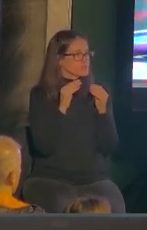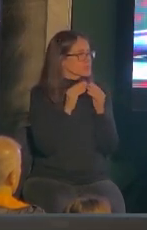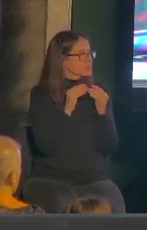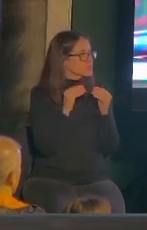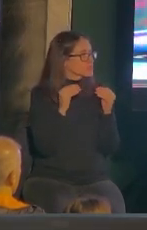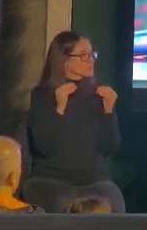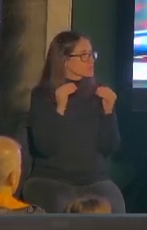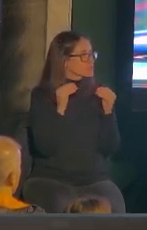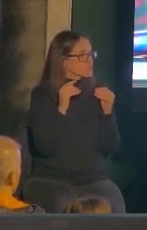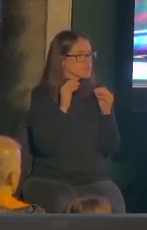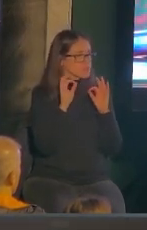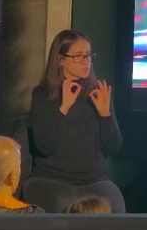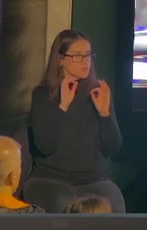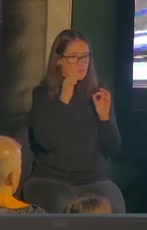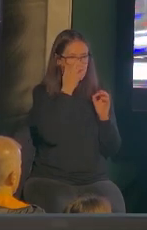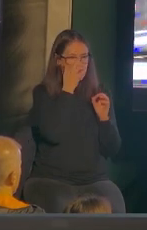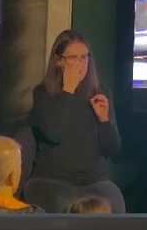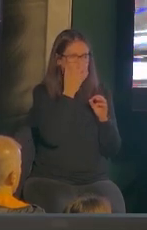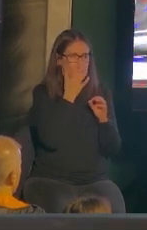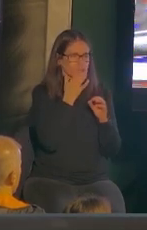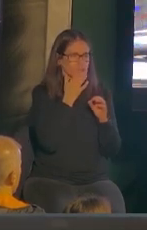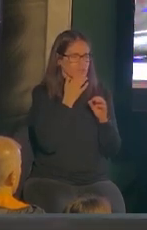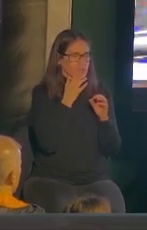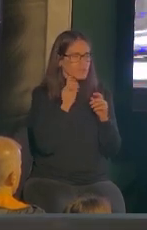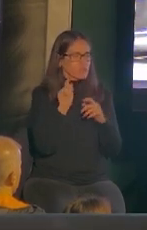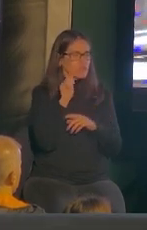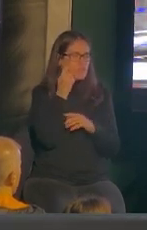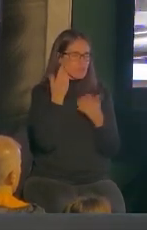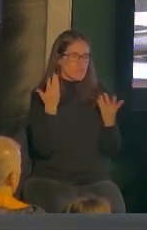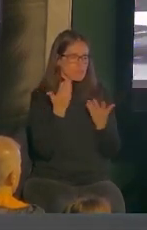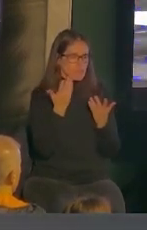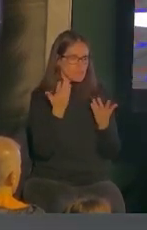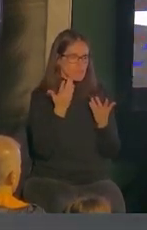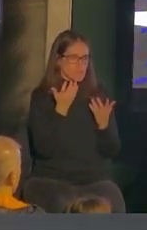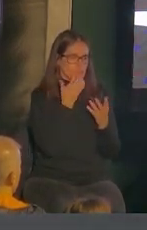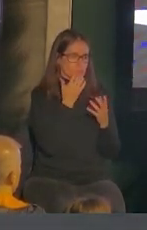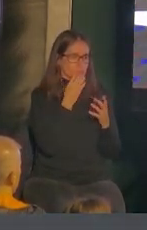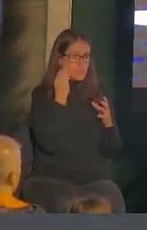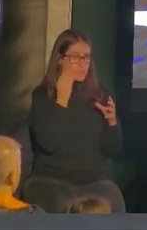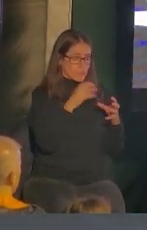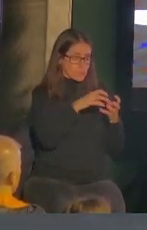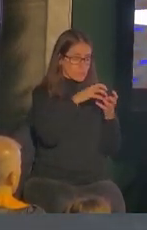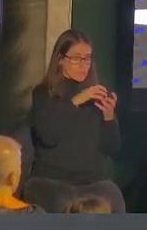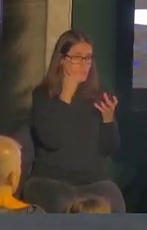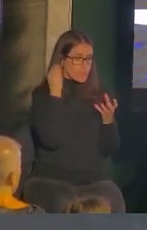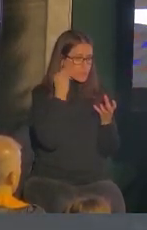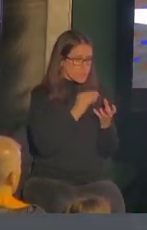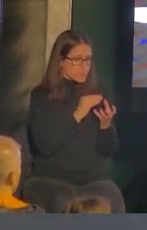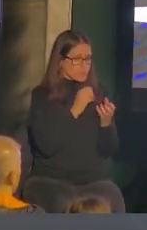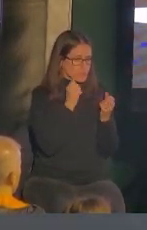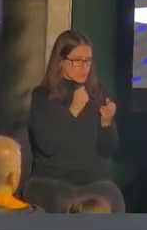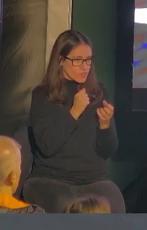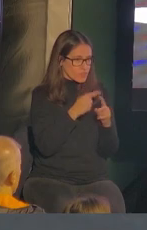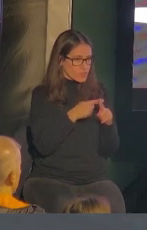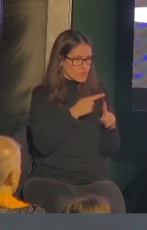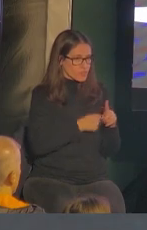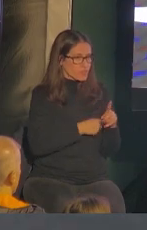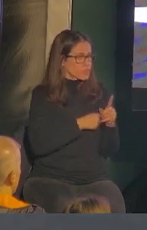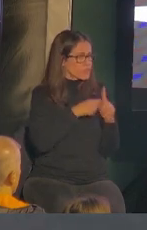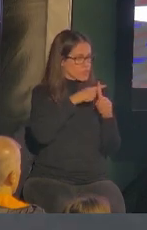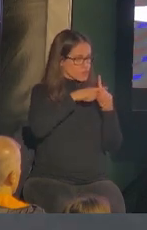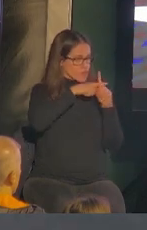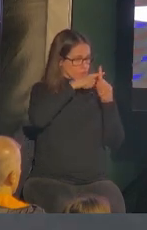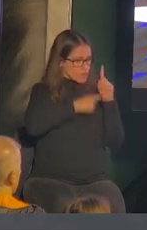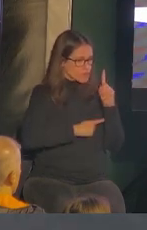avellutada que s'aconsegueix quan la peça està molt freda, llavors la congelo perquè agafi molt fred i